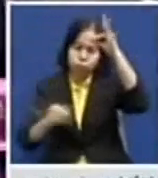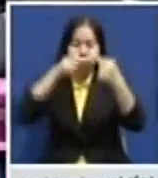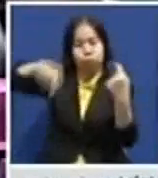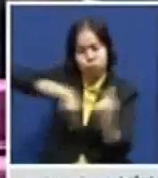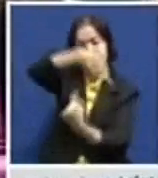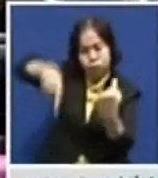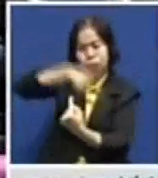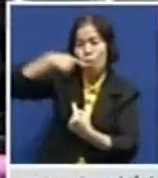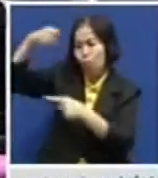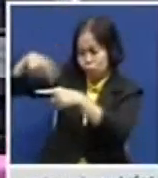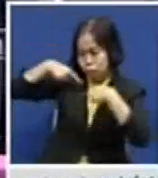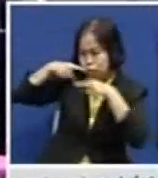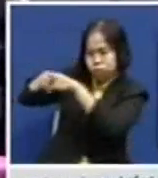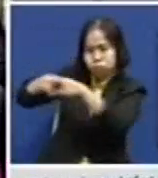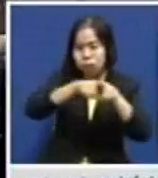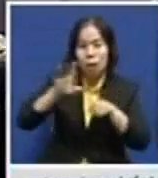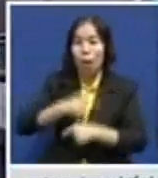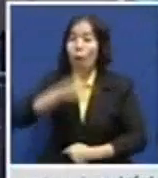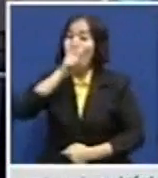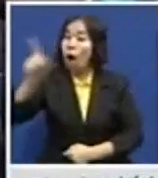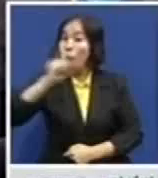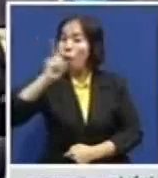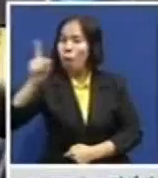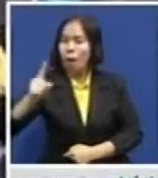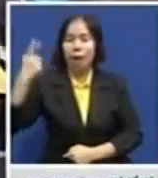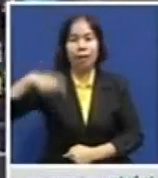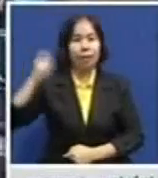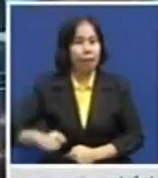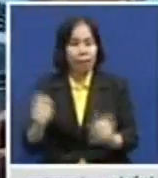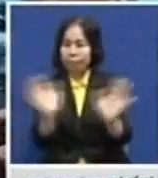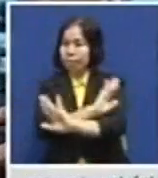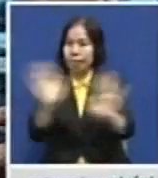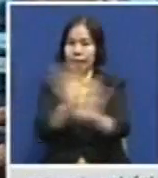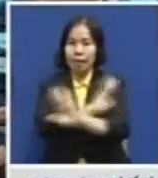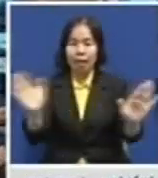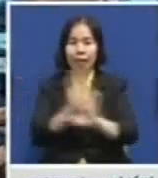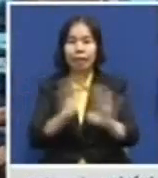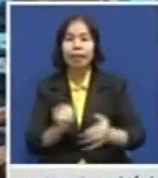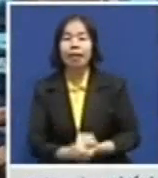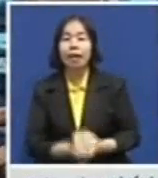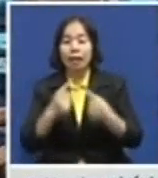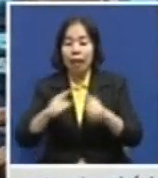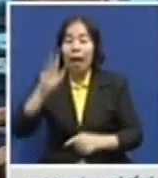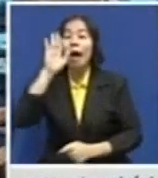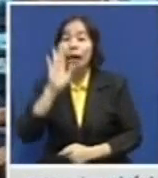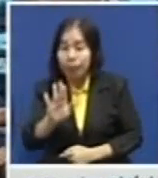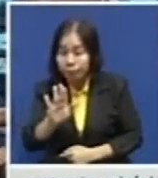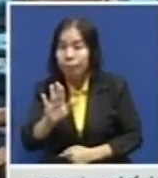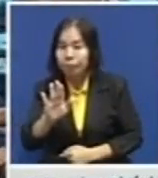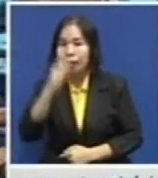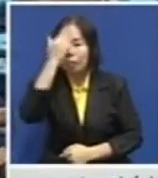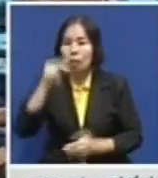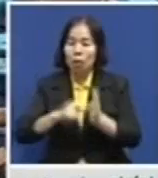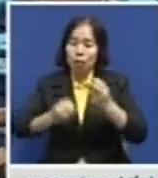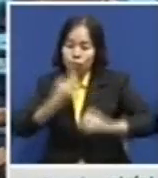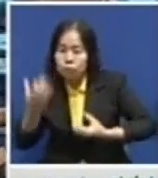ำกับผู้อื่นและห้ามนำเอกสารใดๆมาอ่านในที่ประชุมรัฐสภาโดยไม่จำเป็นและห้ามนำวัสดุใดๆเข้ามาแสด